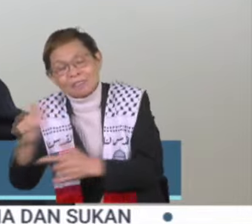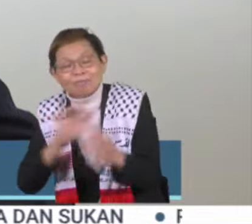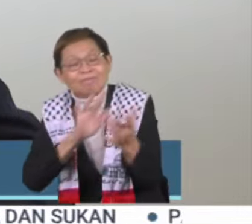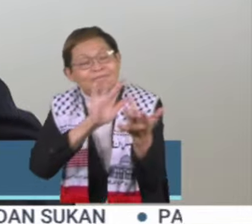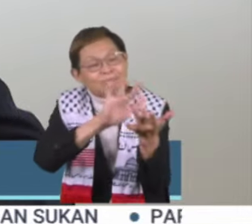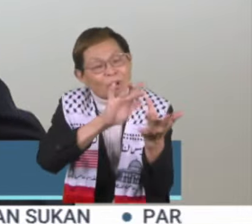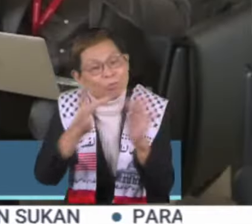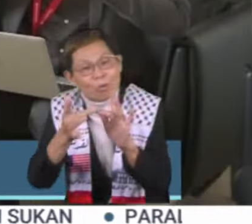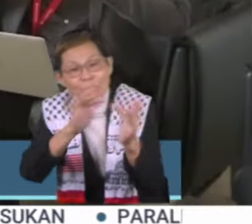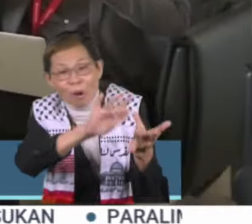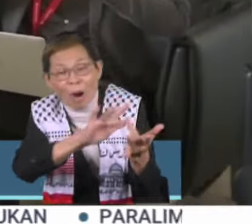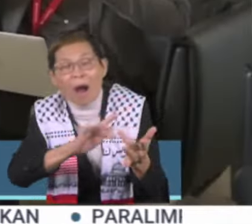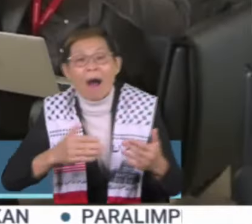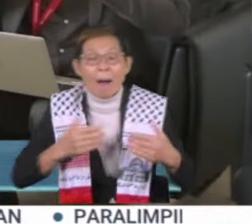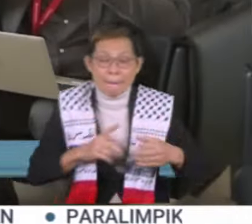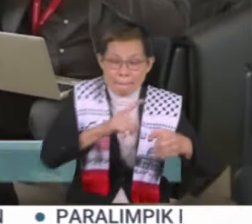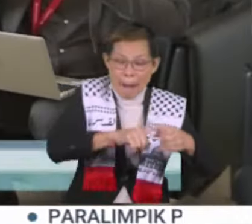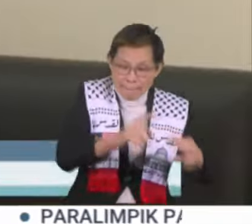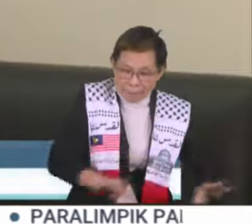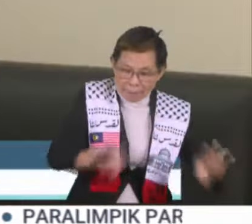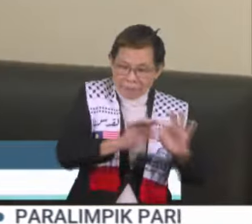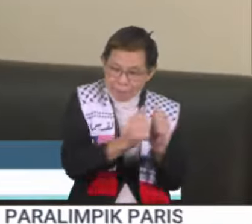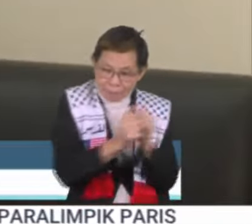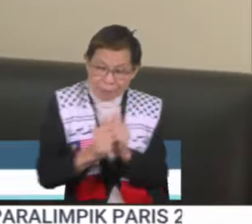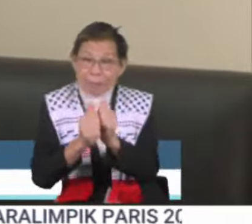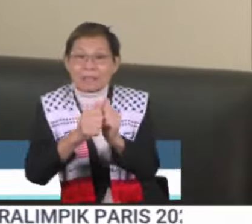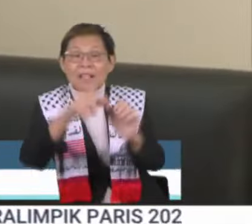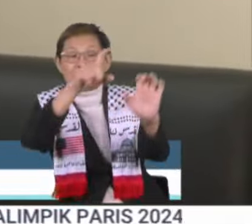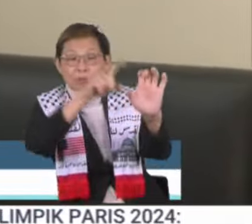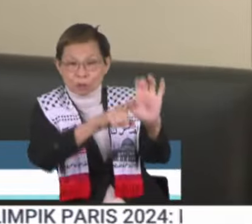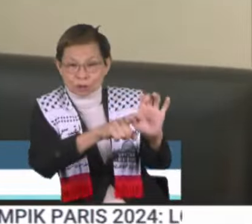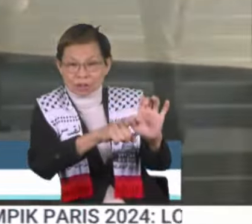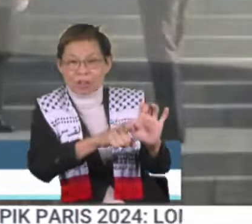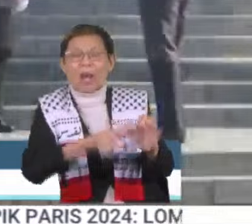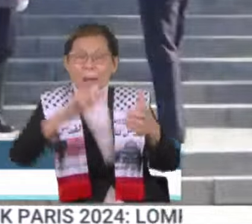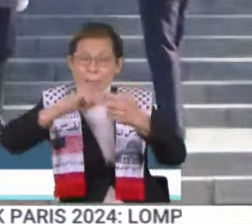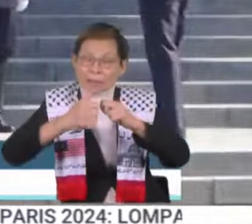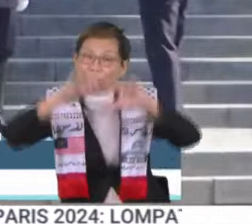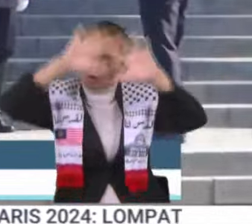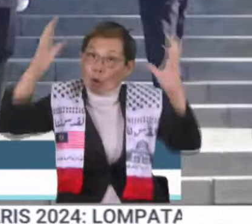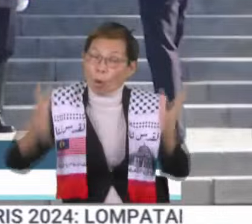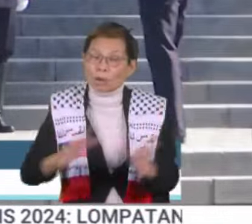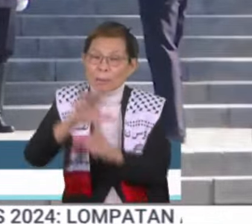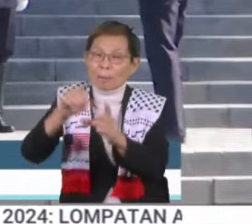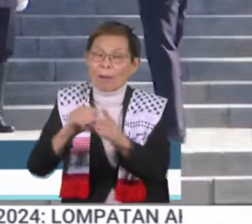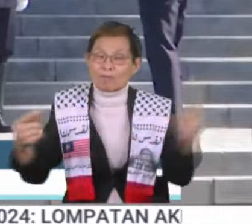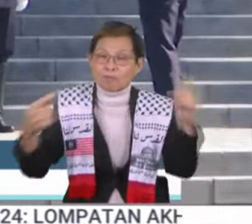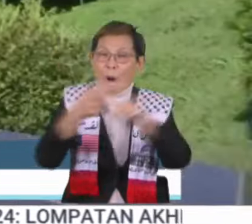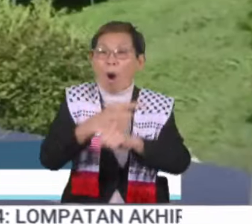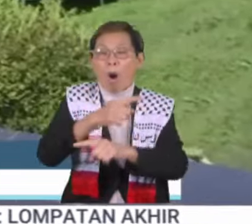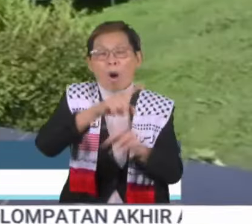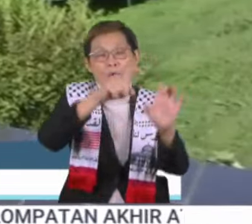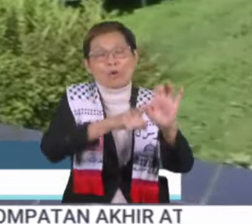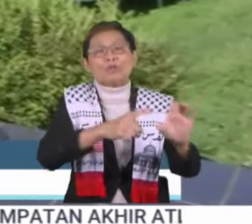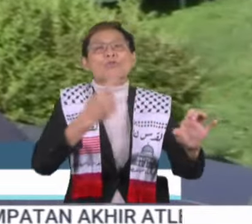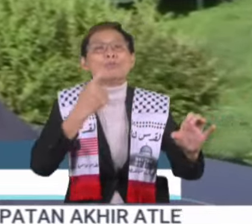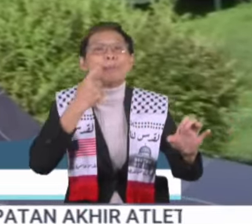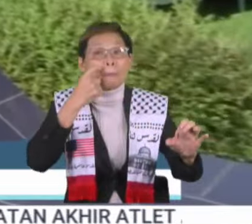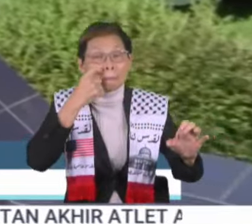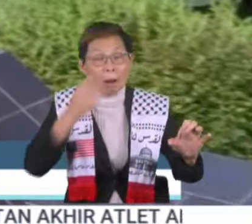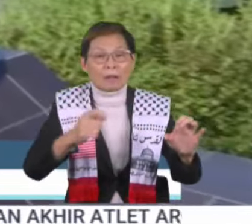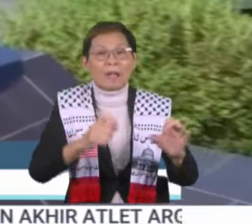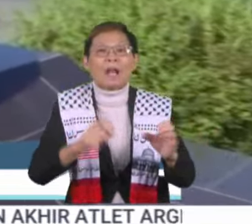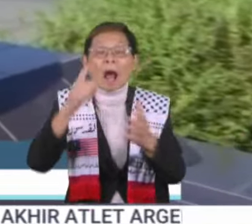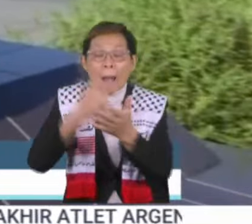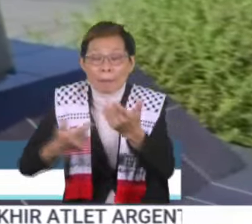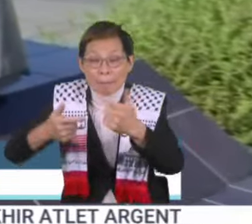engagement. Selain hal berkepentingan bersama, isu global termasuk konflik Rusia-Ukraine dan situasi semasa di